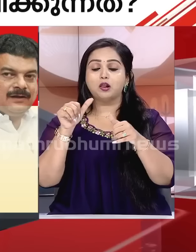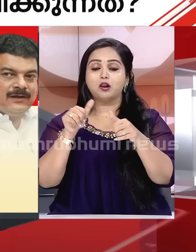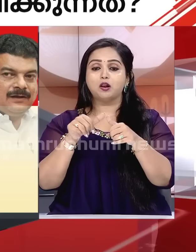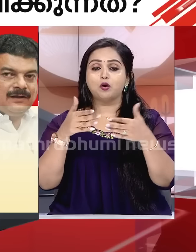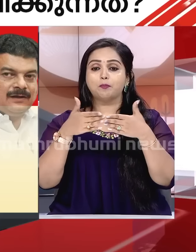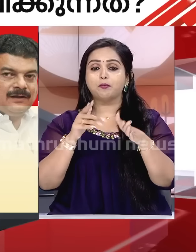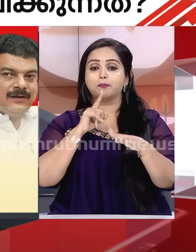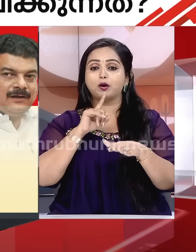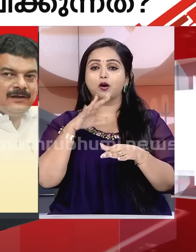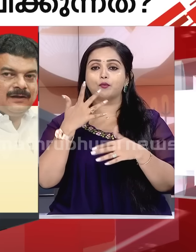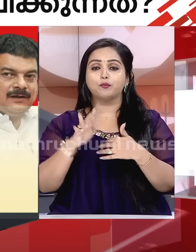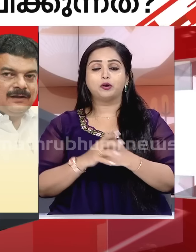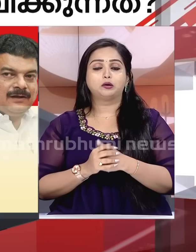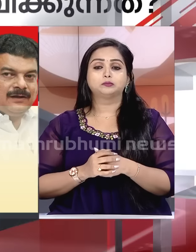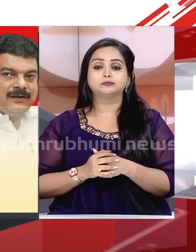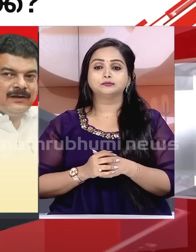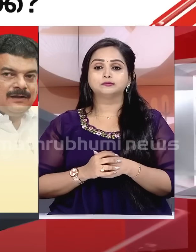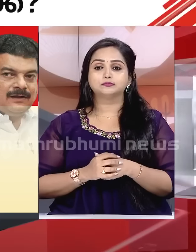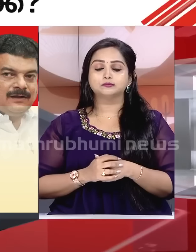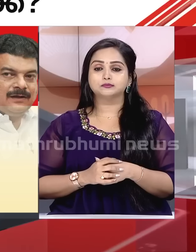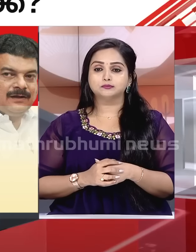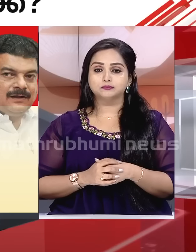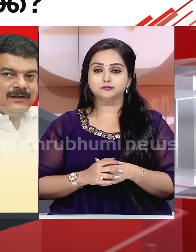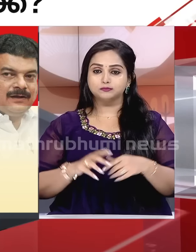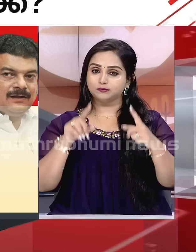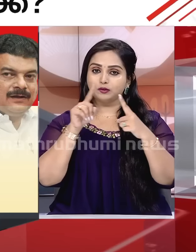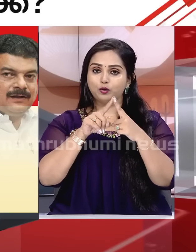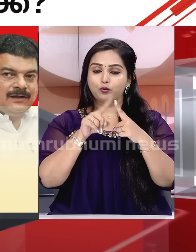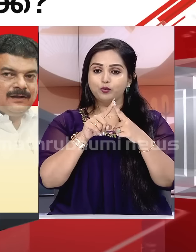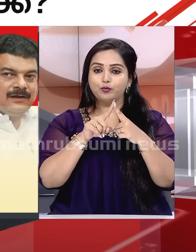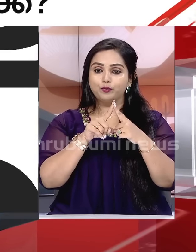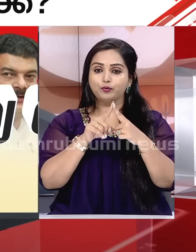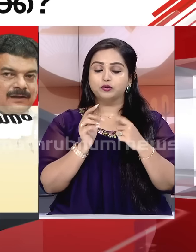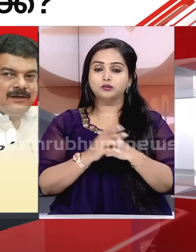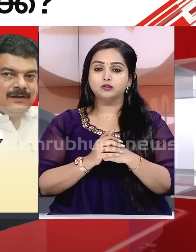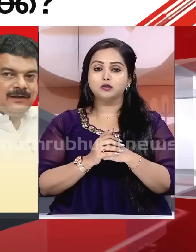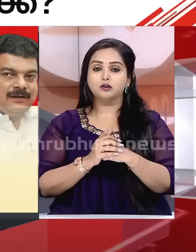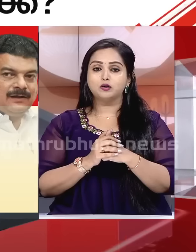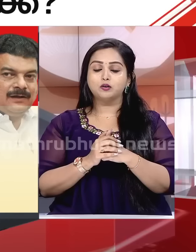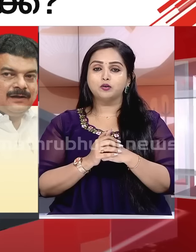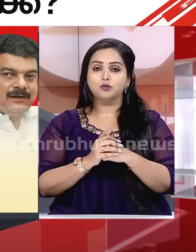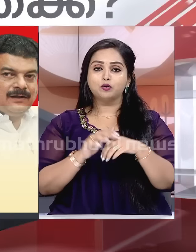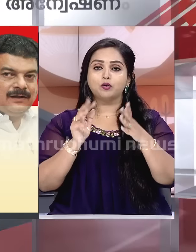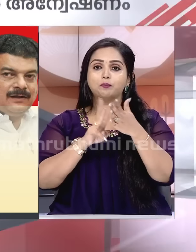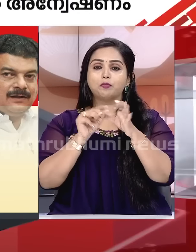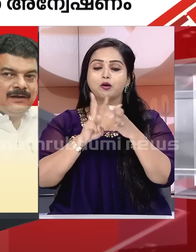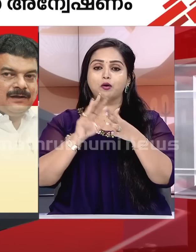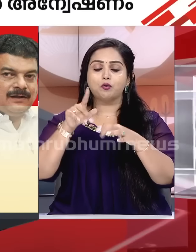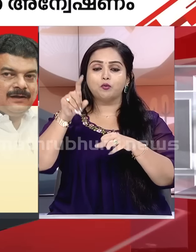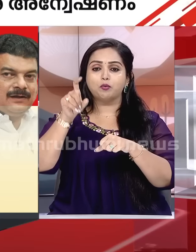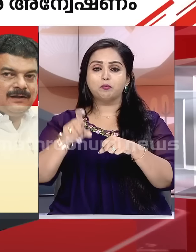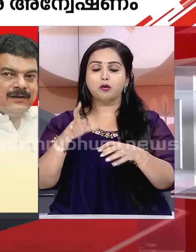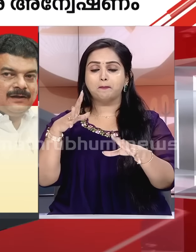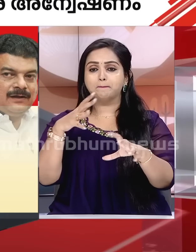പറഞ്ഞിരിക്കുന്നു. വളരെ സീരിയസ് ആയ ആരോപണമാണ് അദ്ദേഹം പറഞ്ഞിരിക്കുന്നത്. ഒന്ന്, മാമി എന്ന ഒരാളെ കാണാതെ പോയിരിക്കുന്നത്